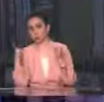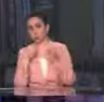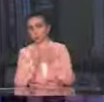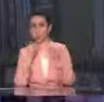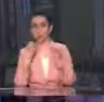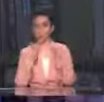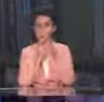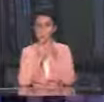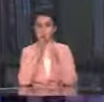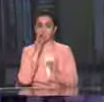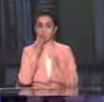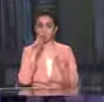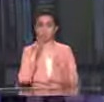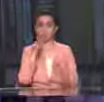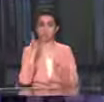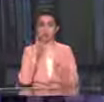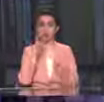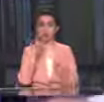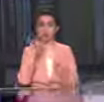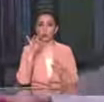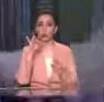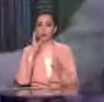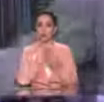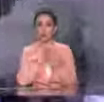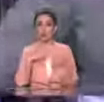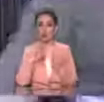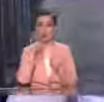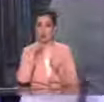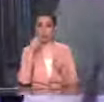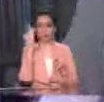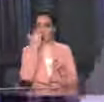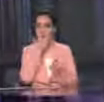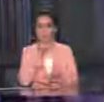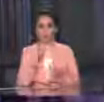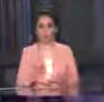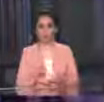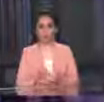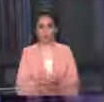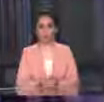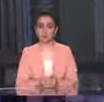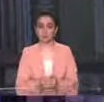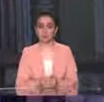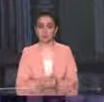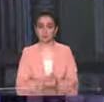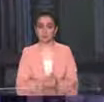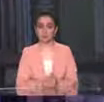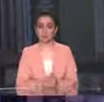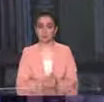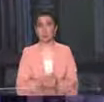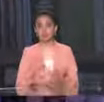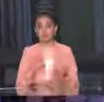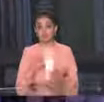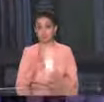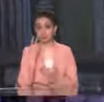книжке мы можем сказать потому что там есть корки у фильма этого нет итак посмотрите